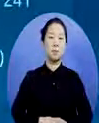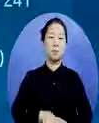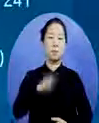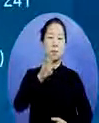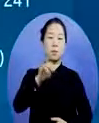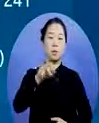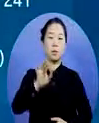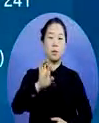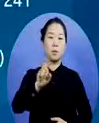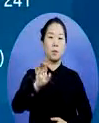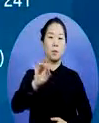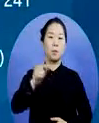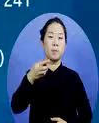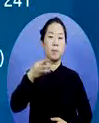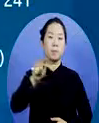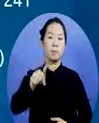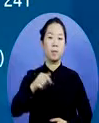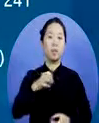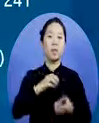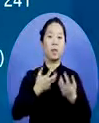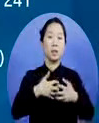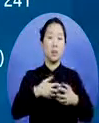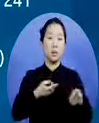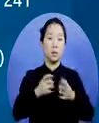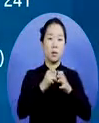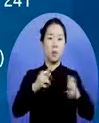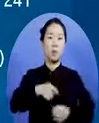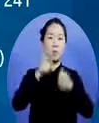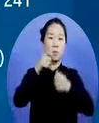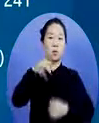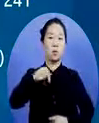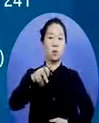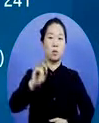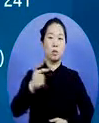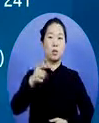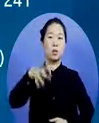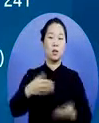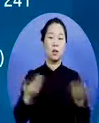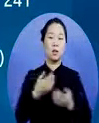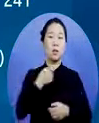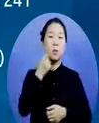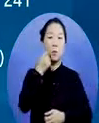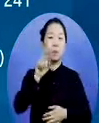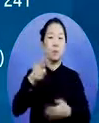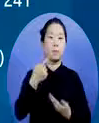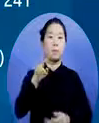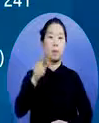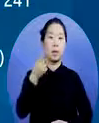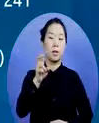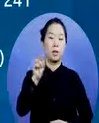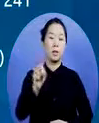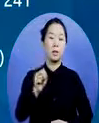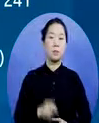주식회사 미성 화인텍 에서 기계 캐드원 을 채용합니다 수십 년에서 근무하게 되며 월급 150만원 전의 임금이